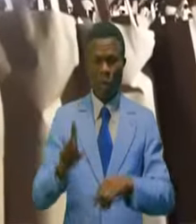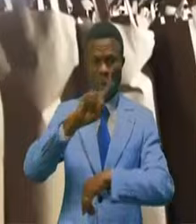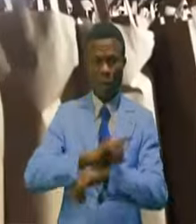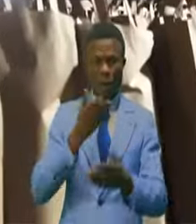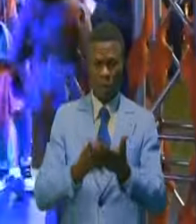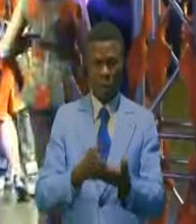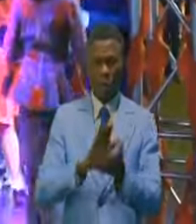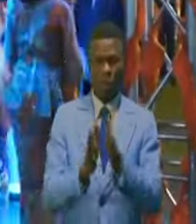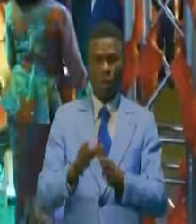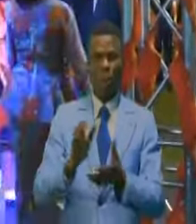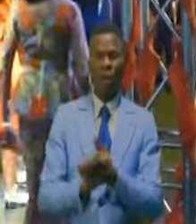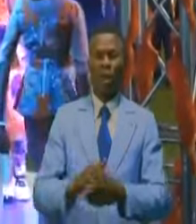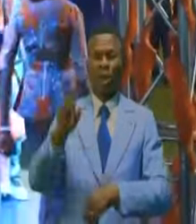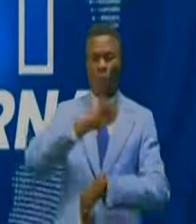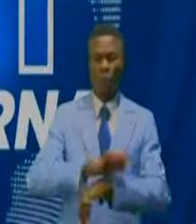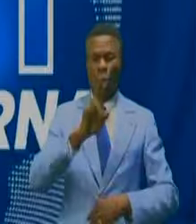journée s'appelle le jour du roi.